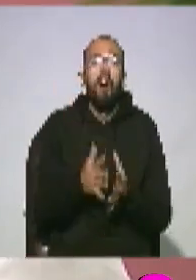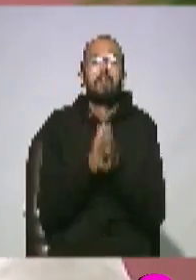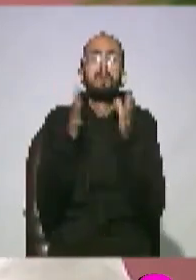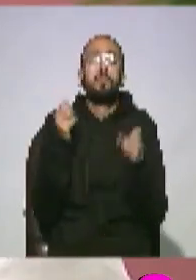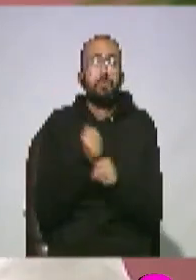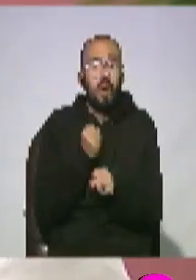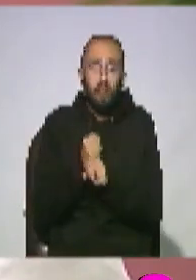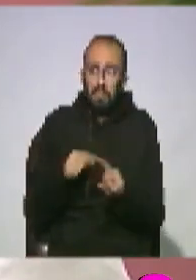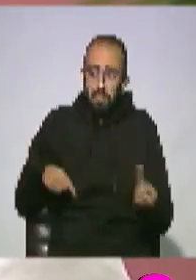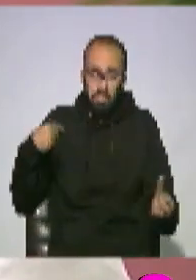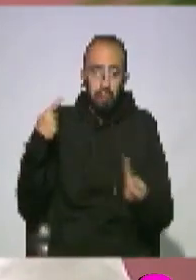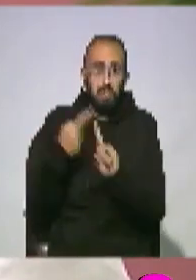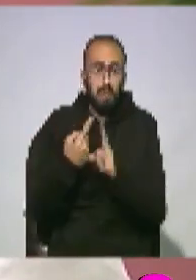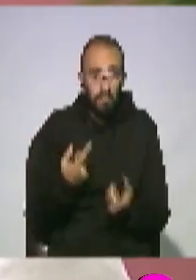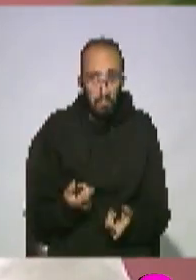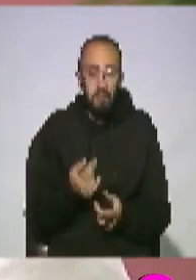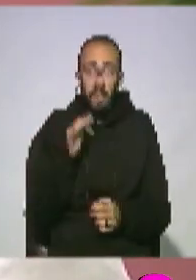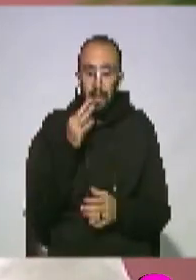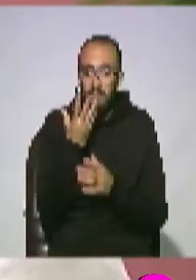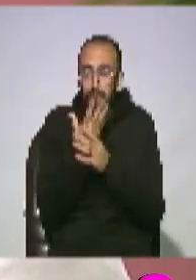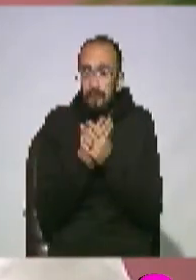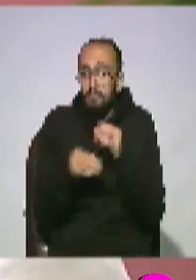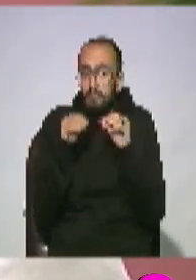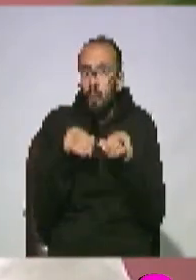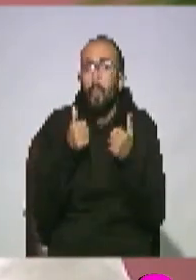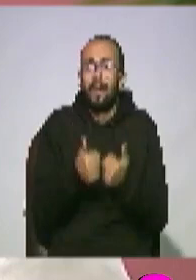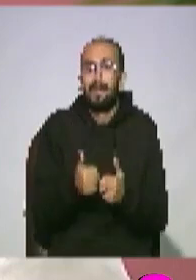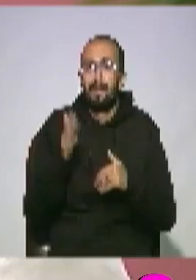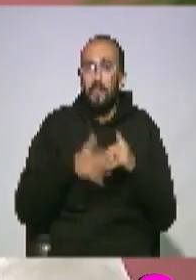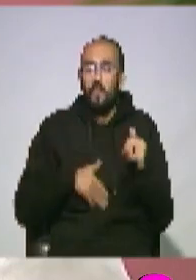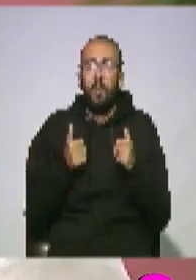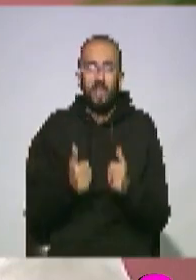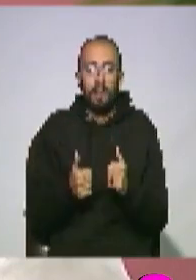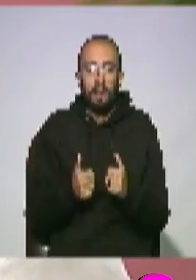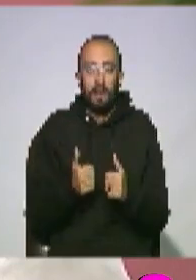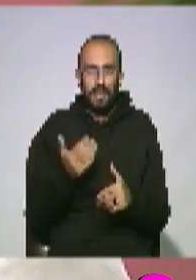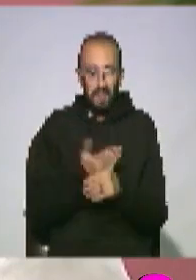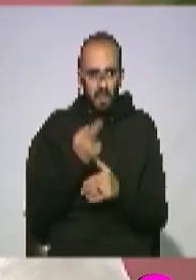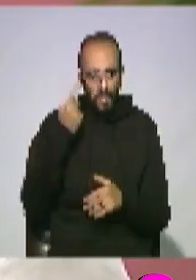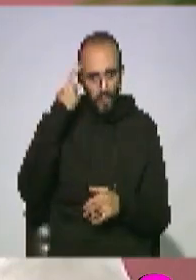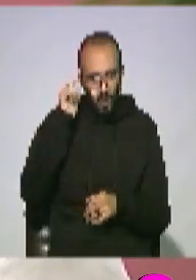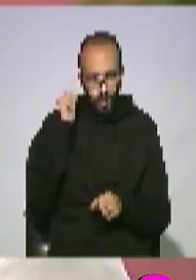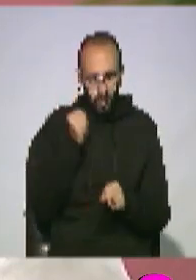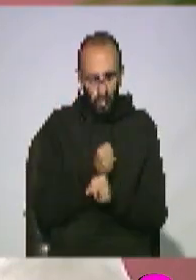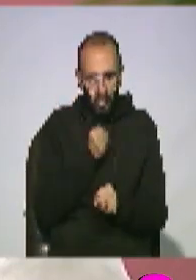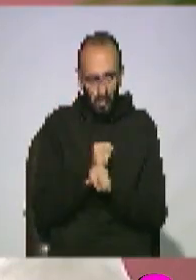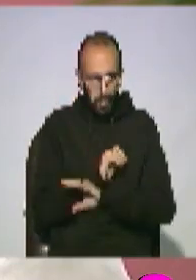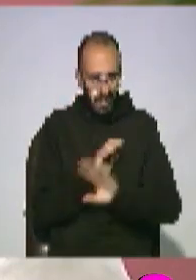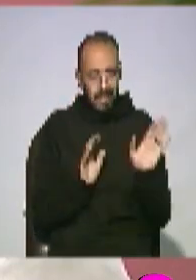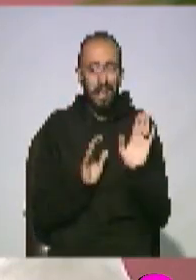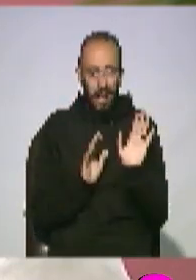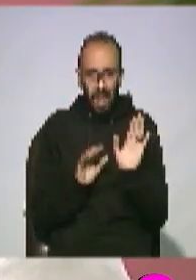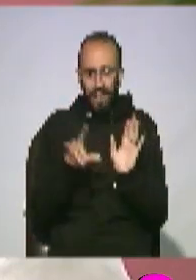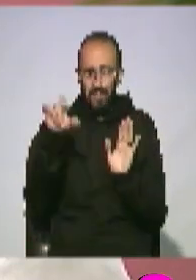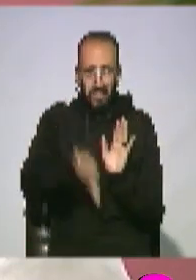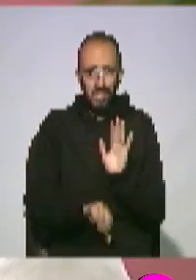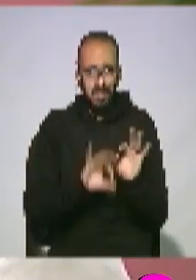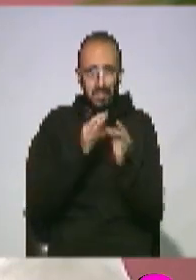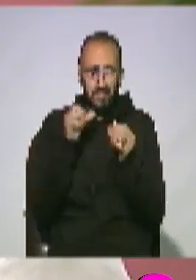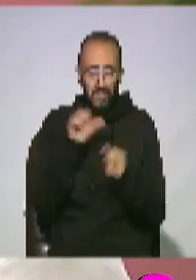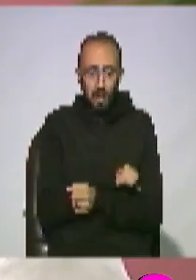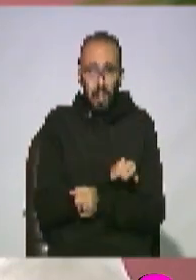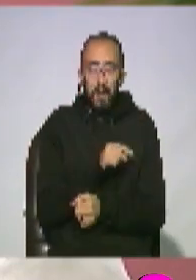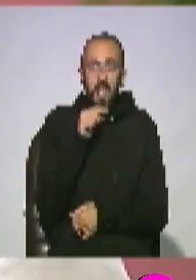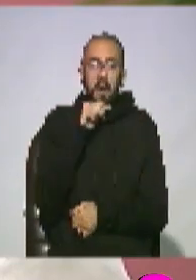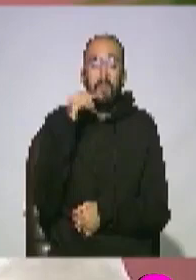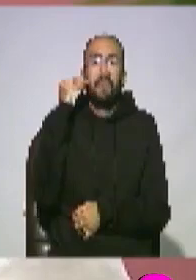بيشتغلوا على مر العصور وربوا أبنائهم. احنا ليه بناخد القشريات من الاخر؟ يعني احنا ليه هي الست